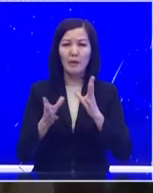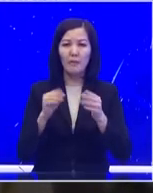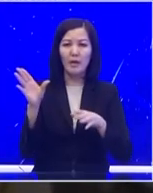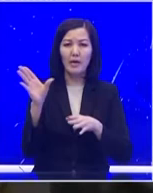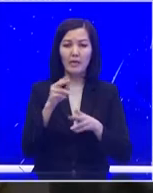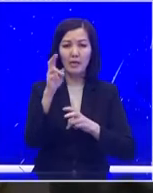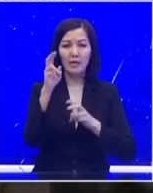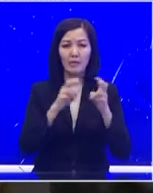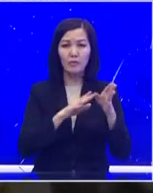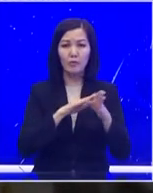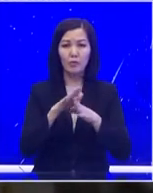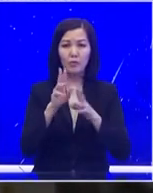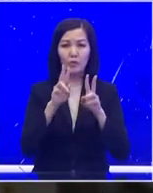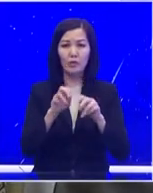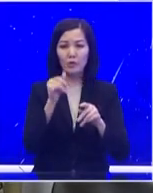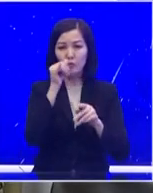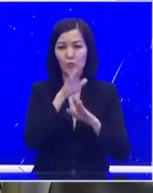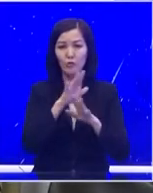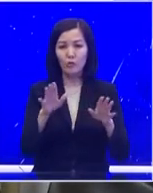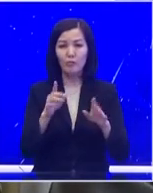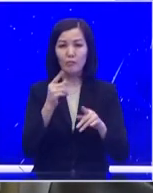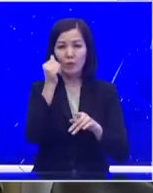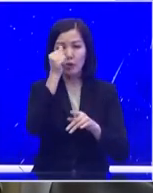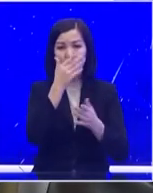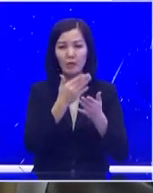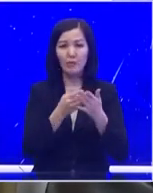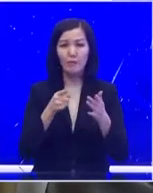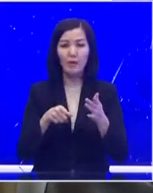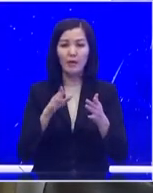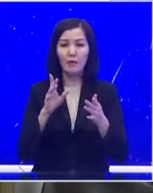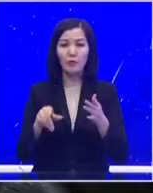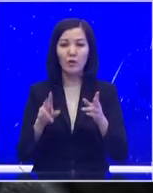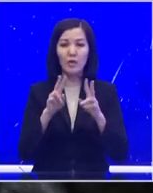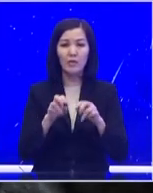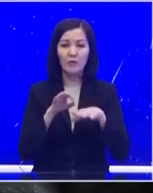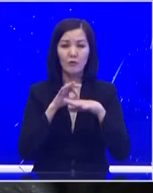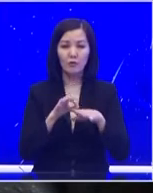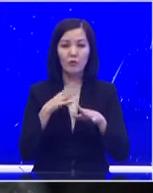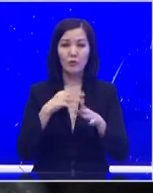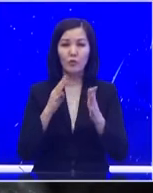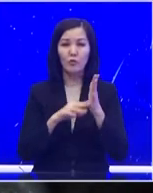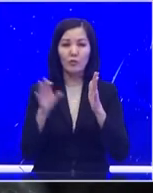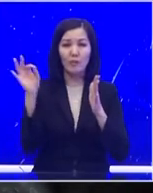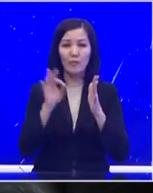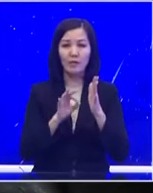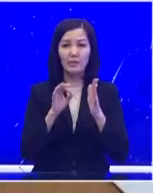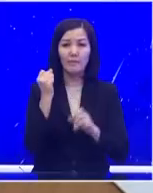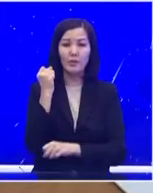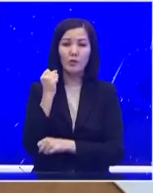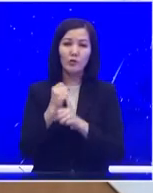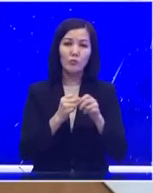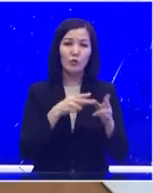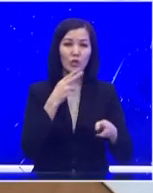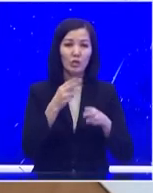кәсіпорындарды толық қамту мүмкін емес. Мәселен, бір жылда шамамен 1000-ға жуық тексеру жүргізіледі. Соның 90% жұмысшының шағымы